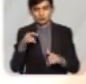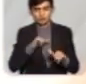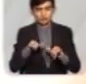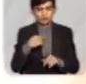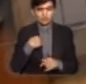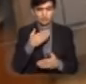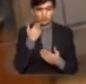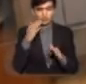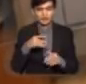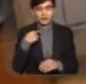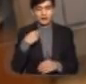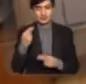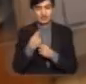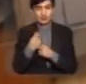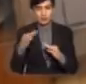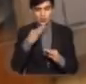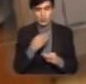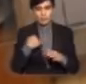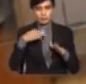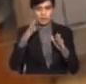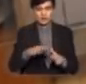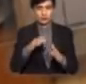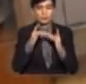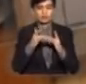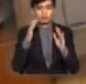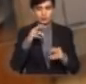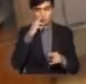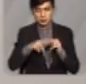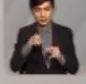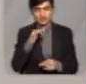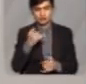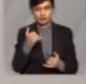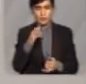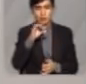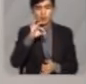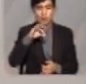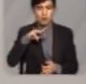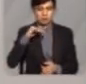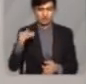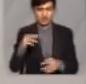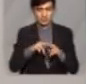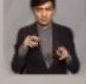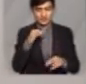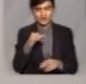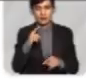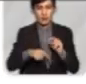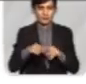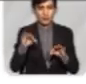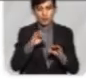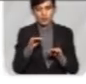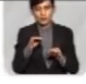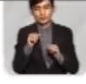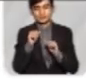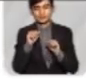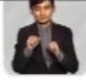рассказала что пока проходила лечение потеряла место в общежитии сейчас она попросту бомж а родные готовых они позаботиться нет